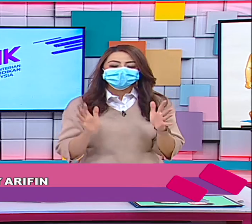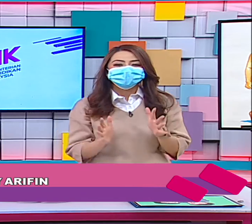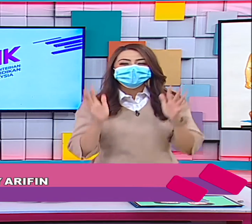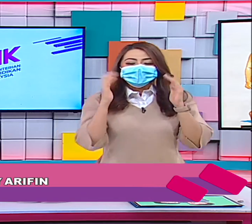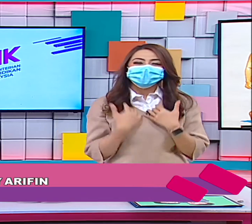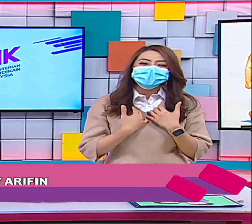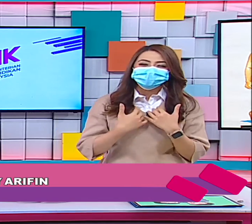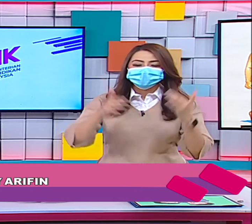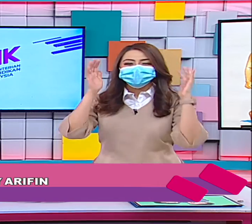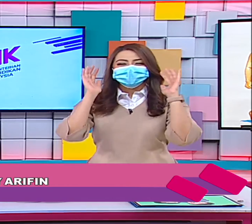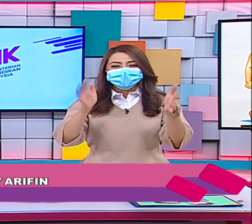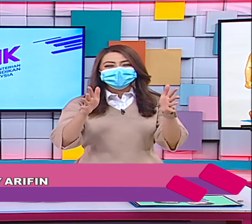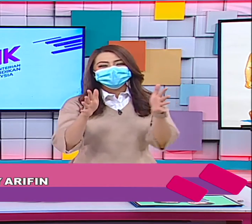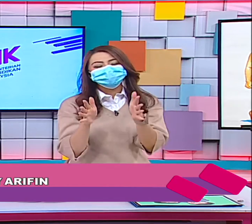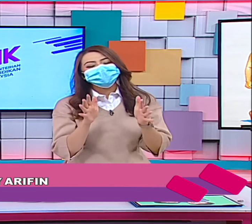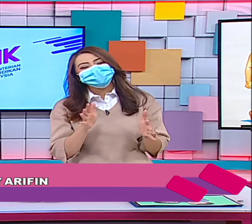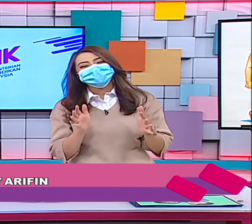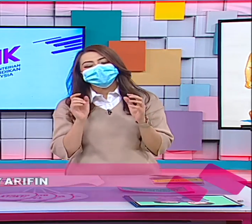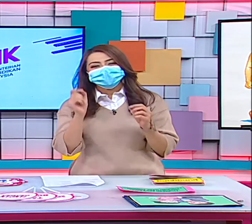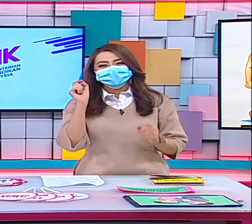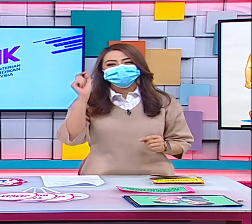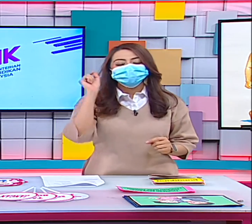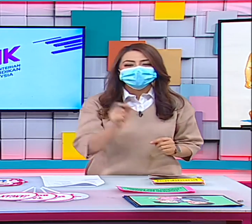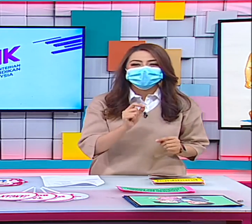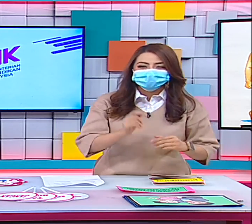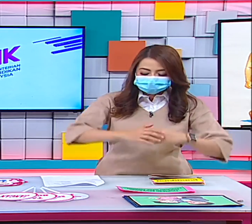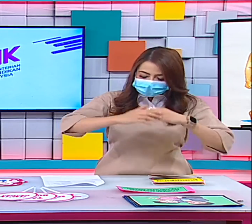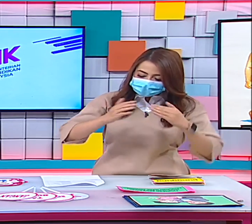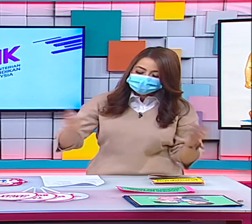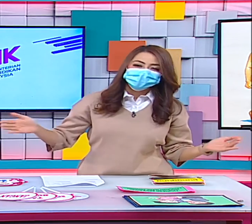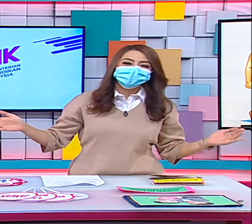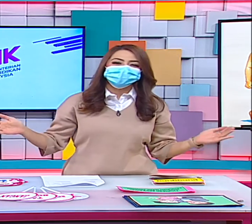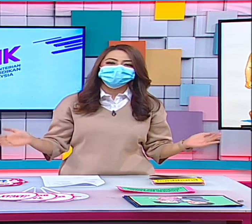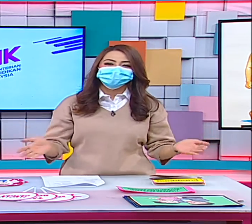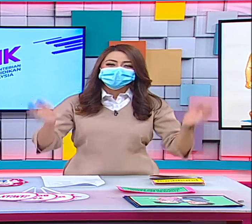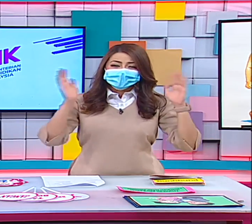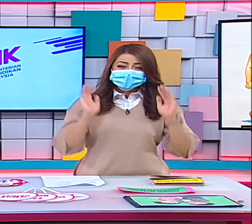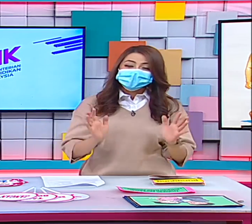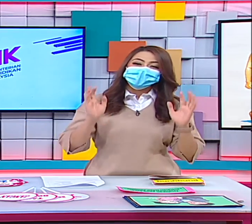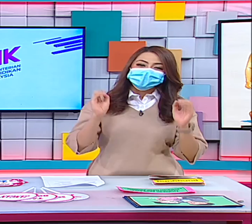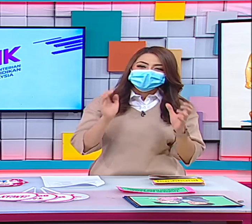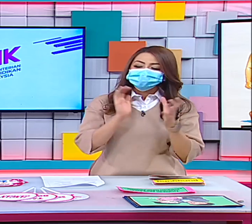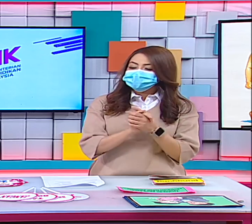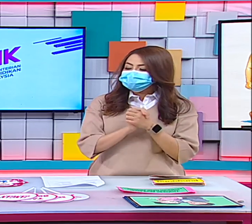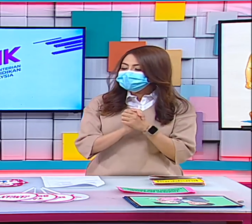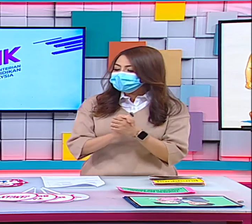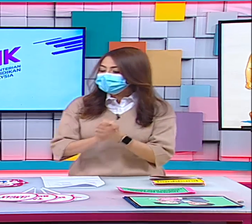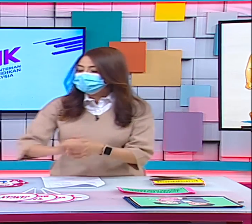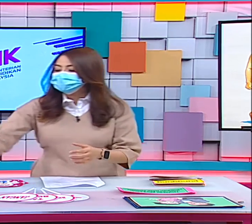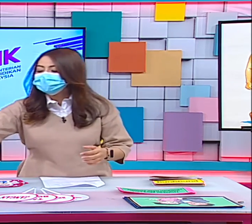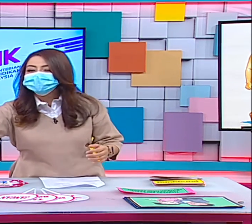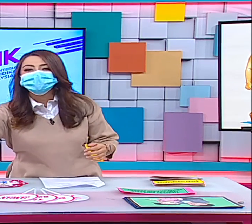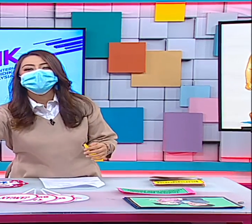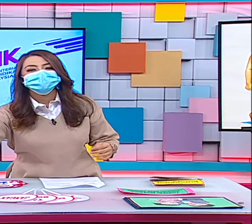sebelum itu, Kak Ellie nak pesan kepada adik-adik sedang menonton sekarang ini untuk menjaga SOP, jaga penjarakan sosial, sering kali mencuci tangan